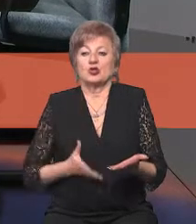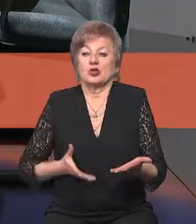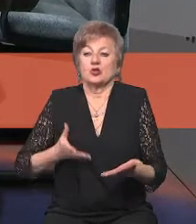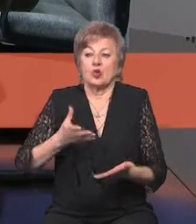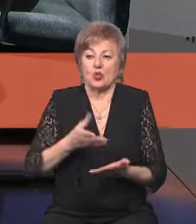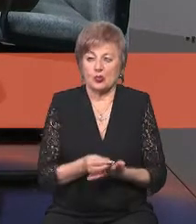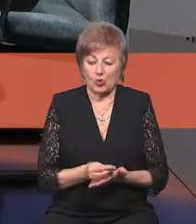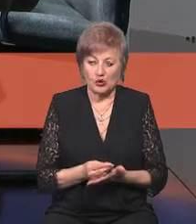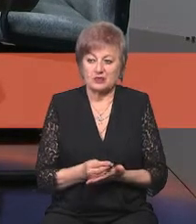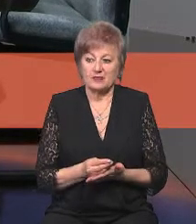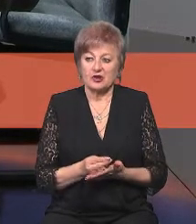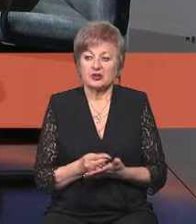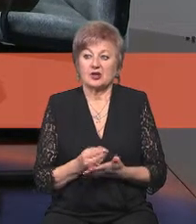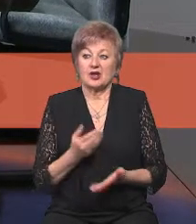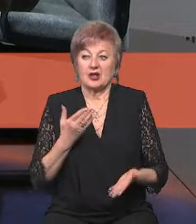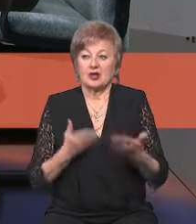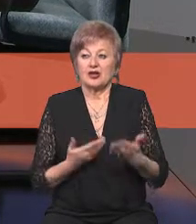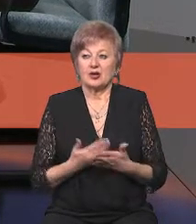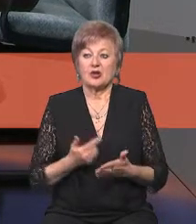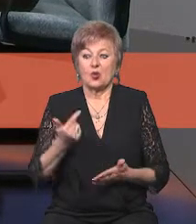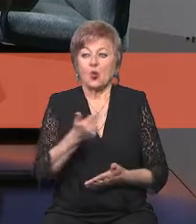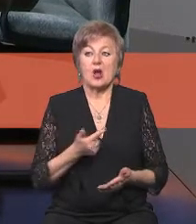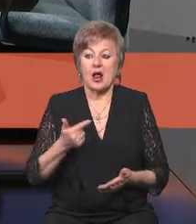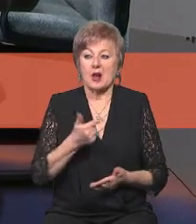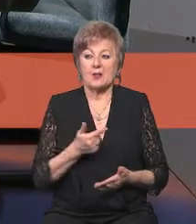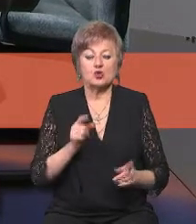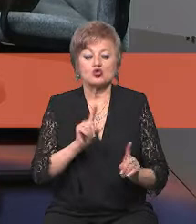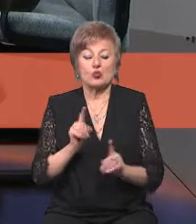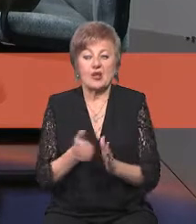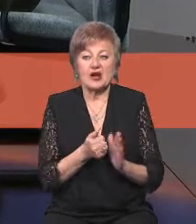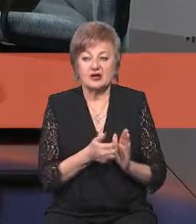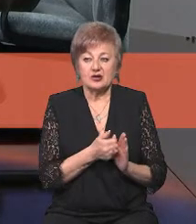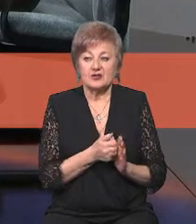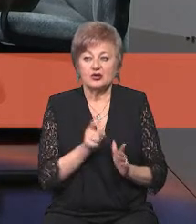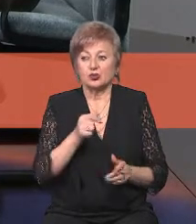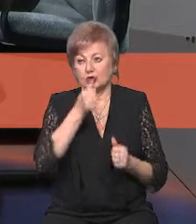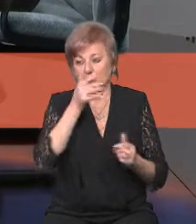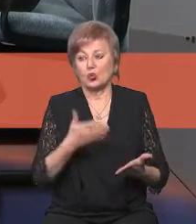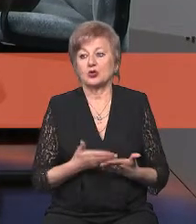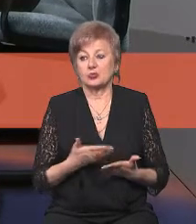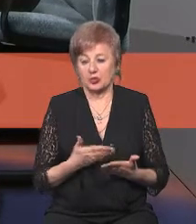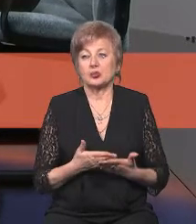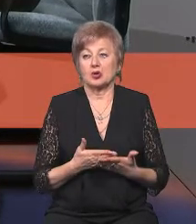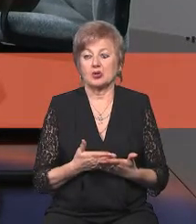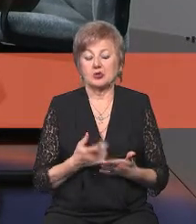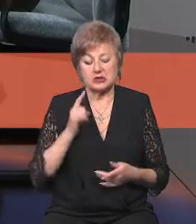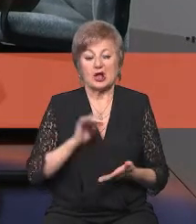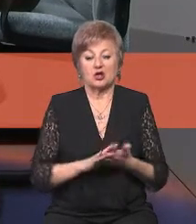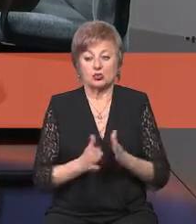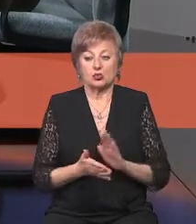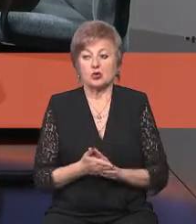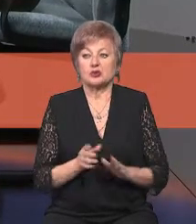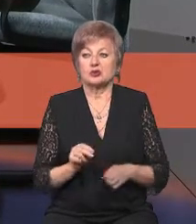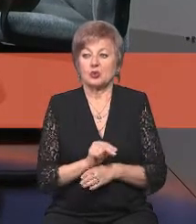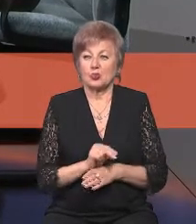послугу за певним стандартом. Якщо, наприклад, в Гуляйполі чогось не вистачає, то вони не зможуть, наприклад, знаючи їх ситуацію, наприклад,